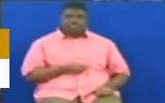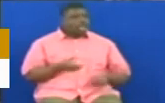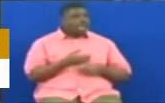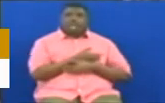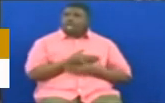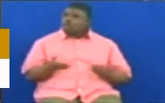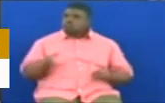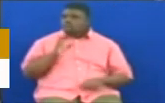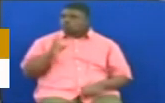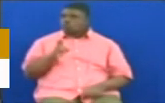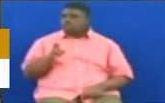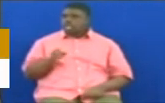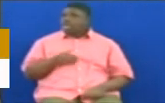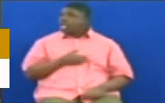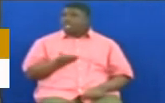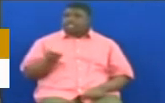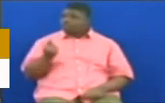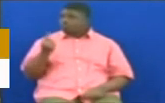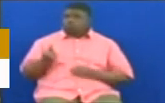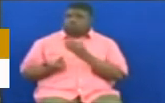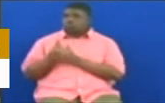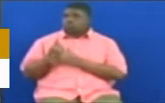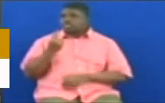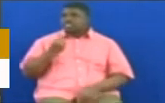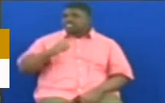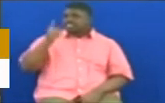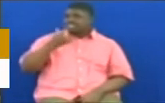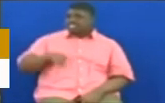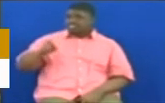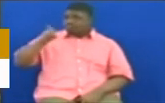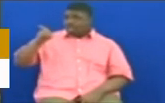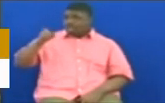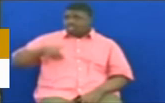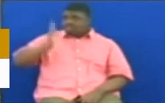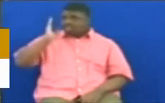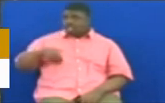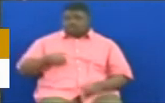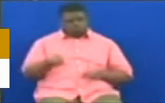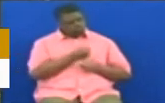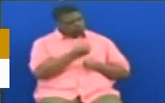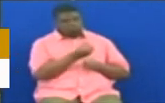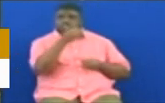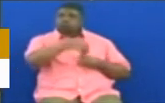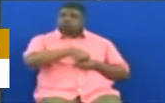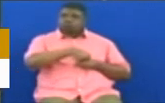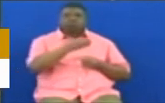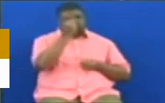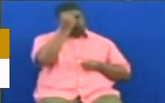hakuna hoja hata moja iliyotoka Serikali ya Mapinduzi ya Zanzibar haikushughulikiwa na